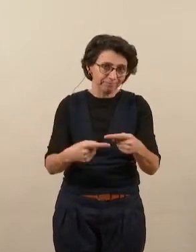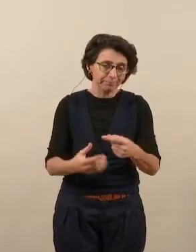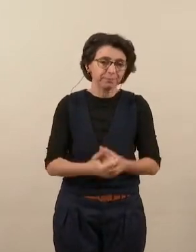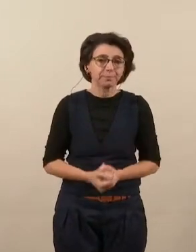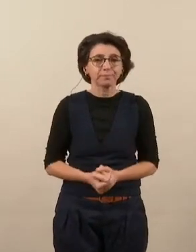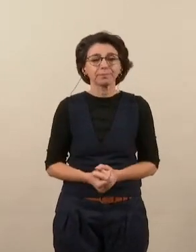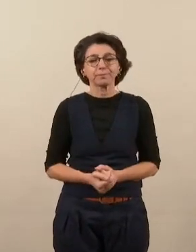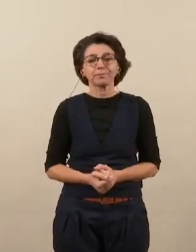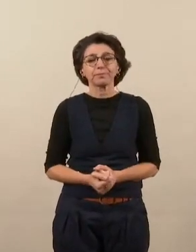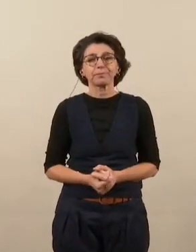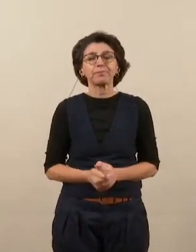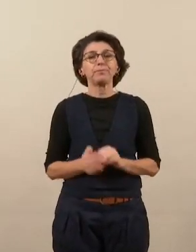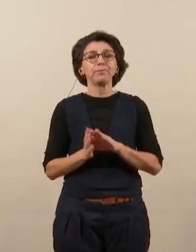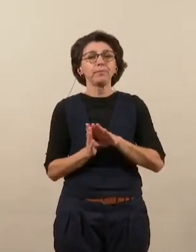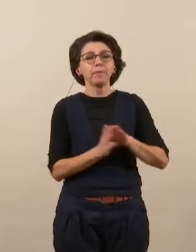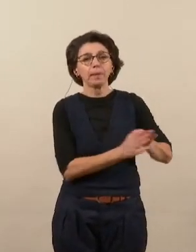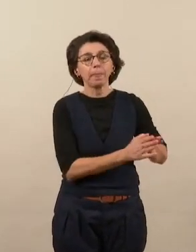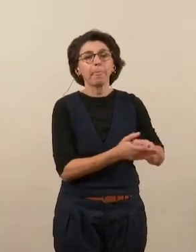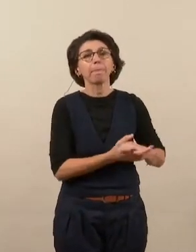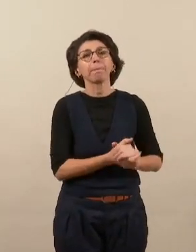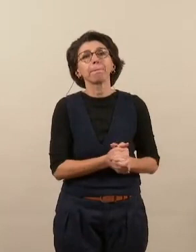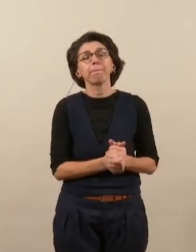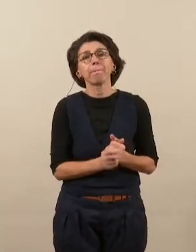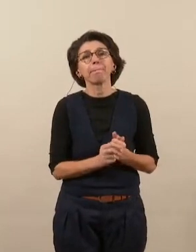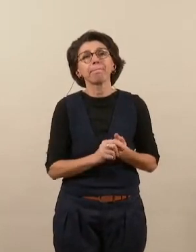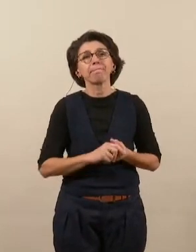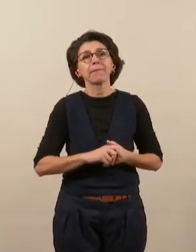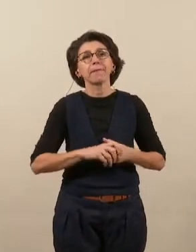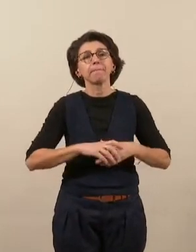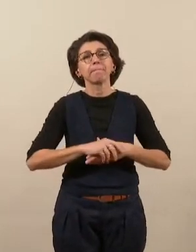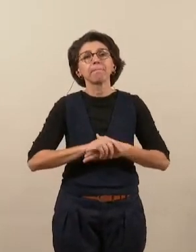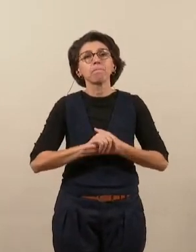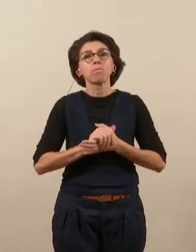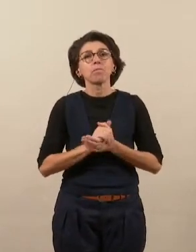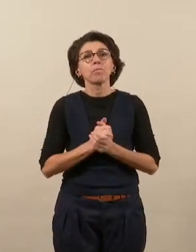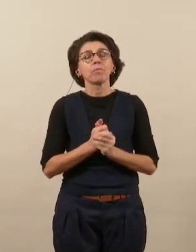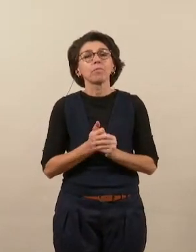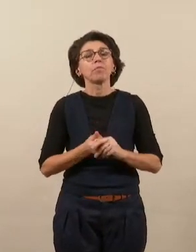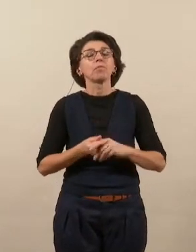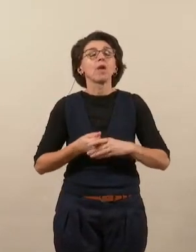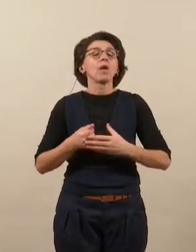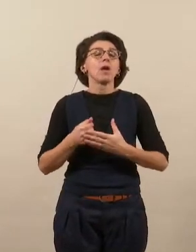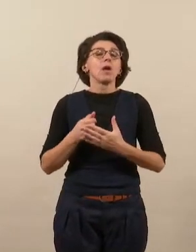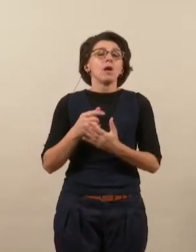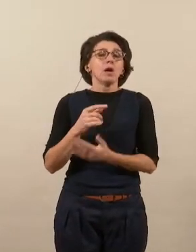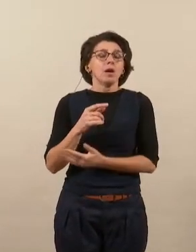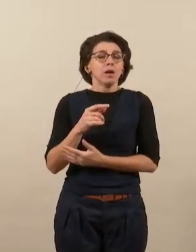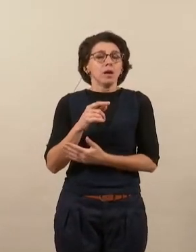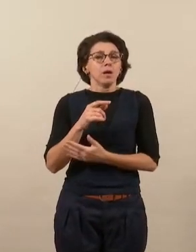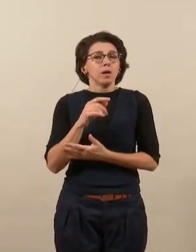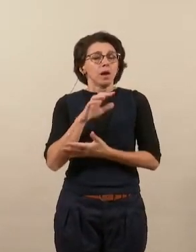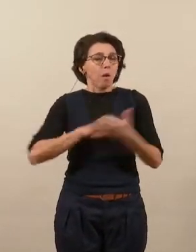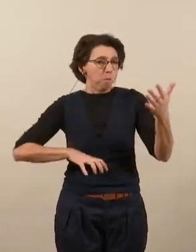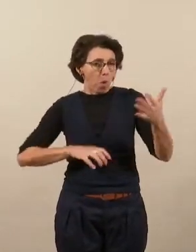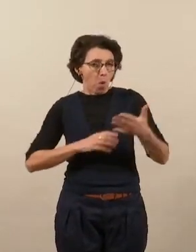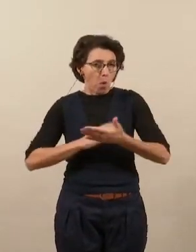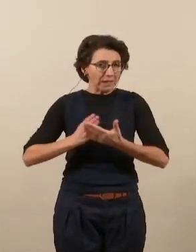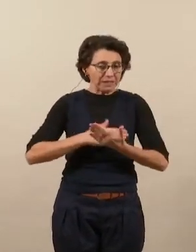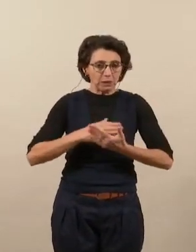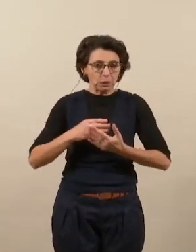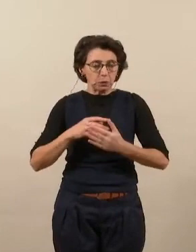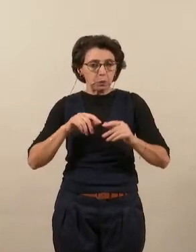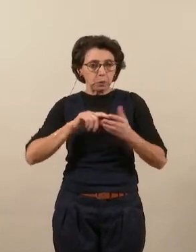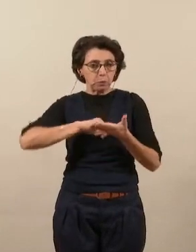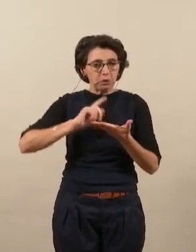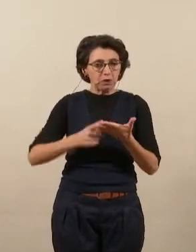Vous parlez ensuite dans vos politiques, là, que vous voulez mettre en place dans le rapport d'orientation budgétaire. Alors, vous avez le toupet de faire